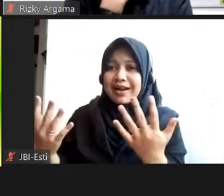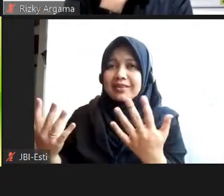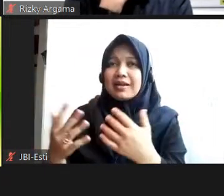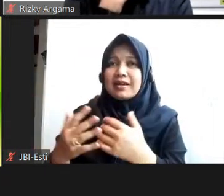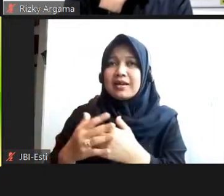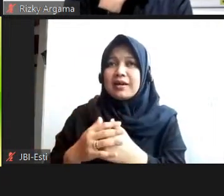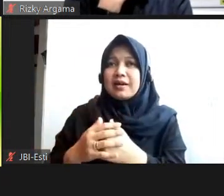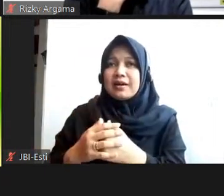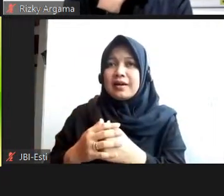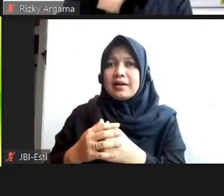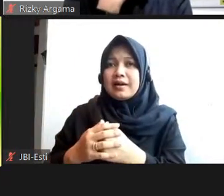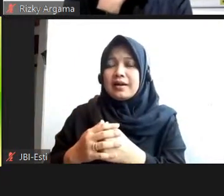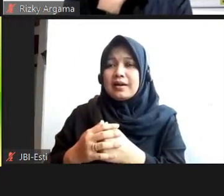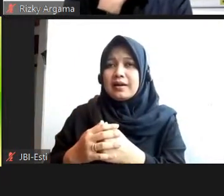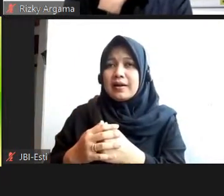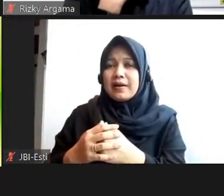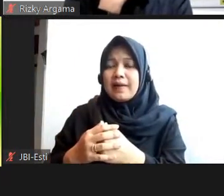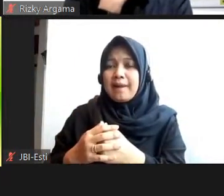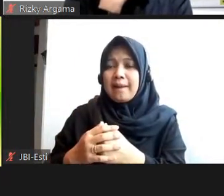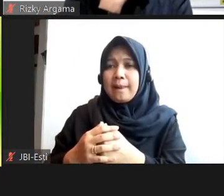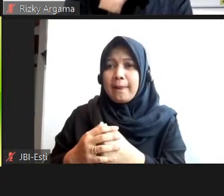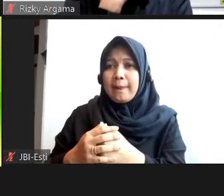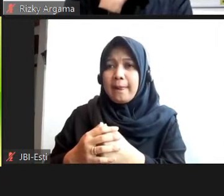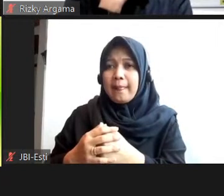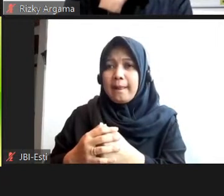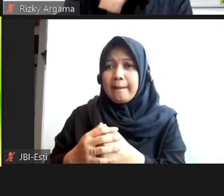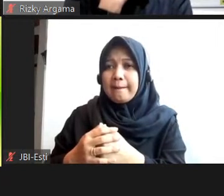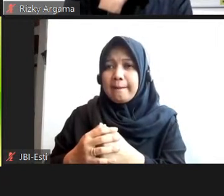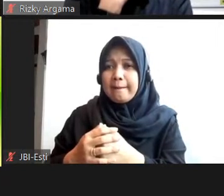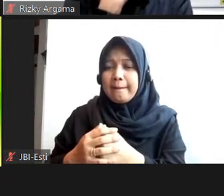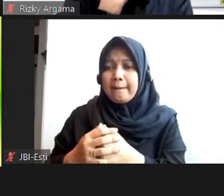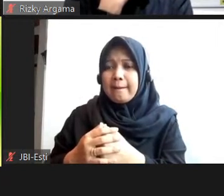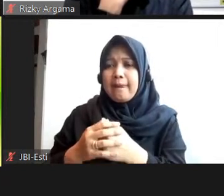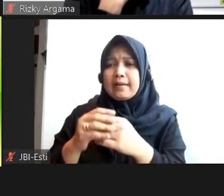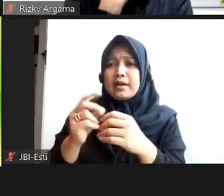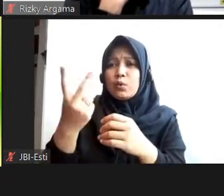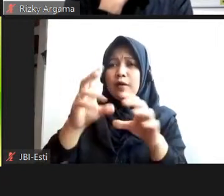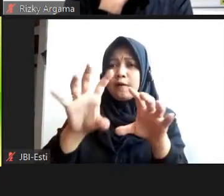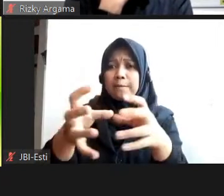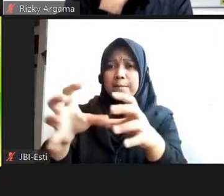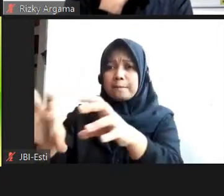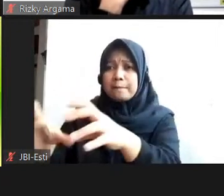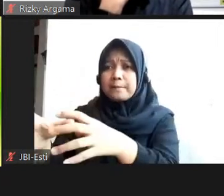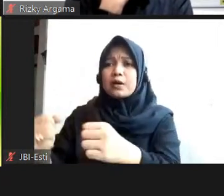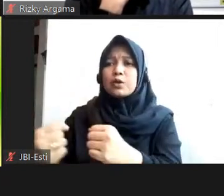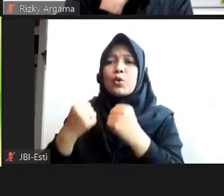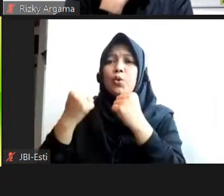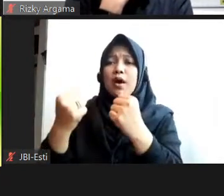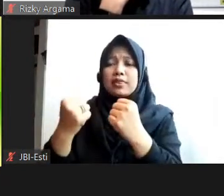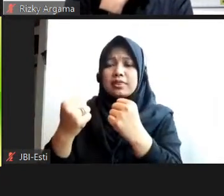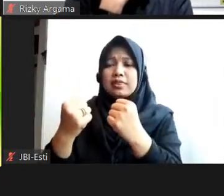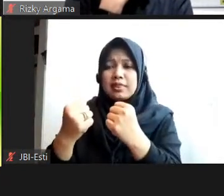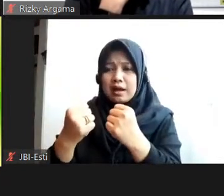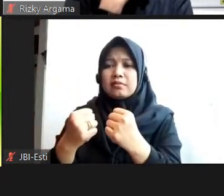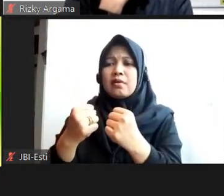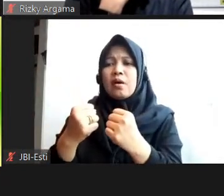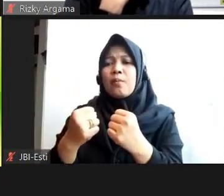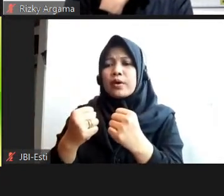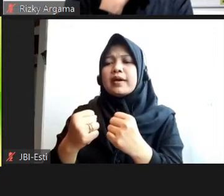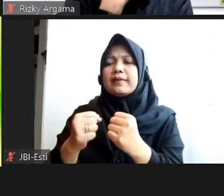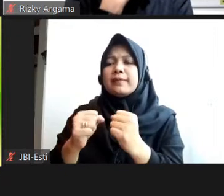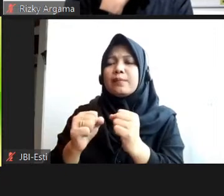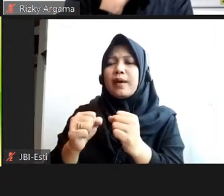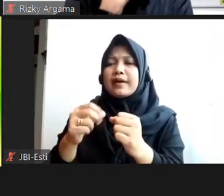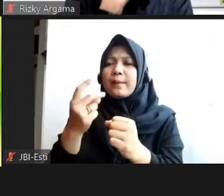yang dua apa cukup kuat, bahkan cenderung merapat gitu, mendekat, sementara